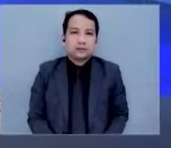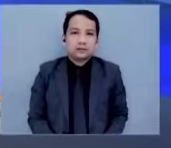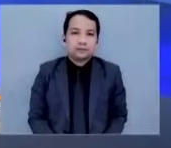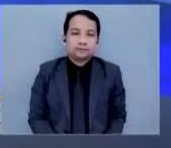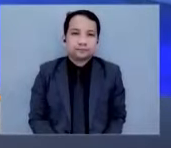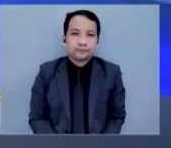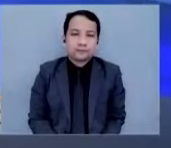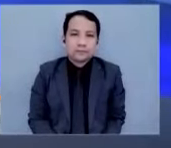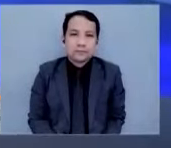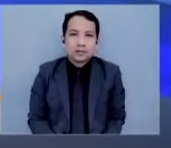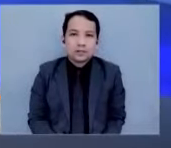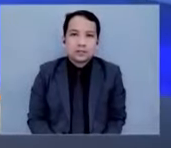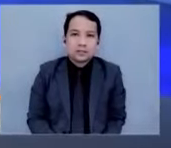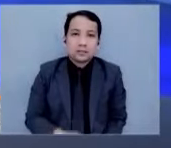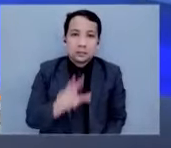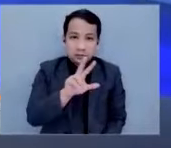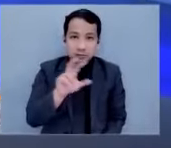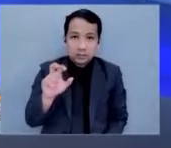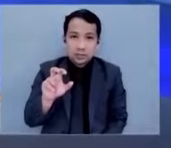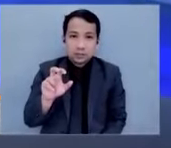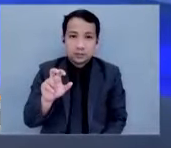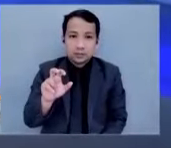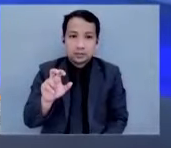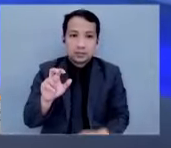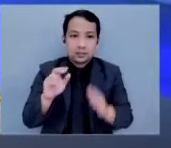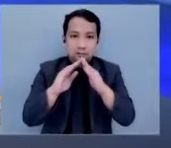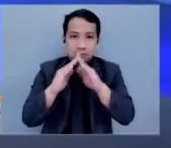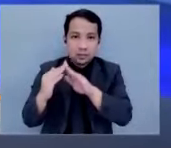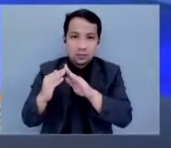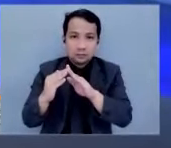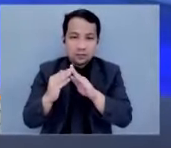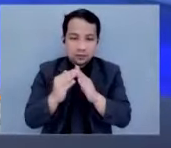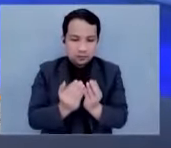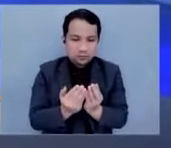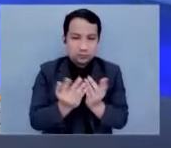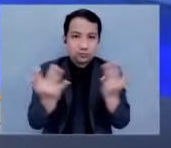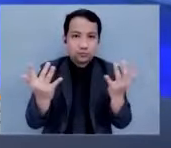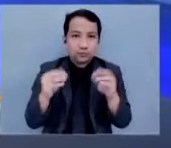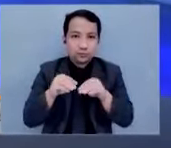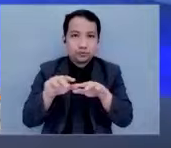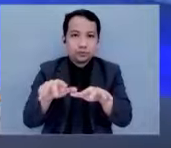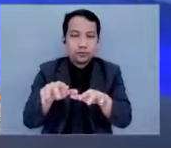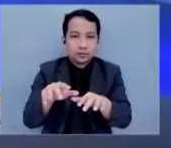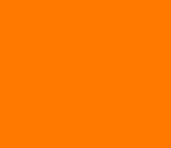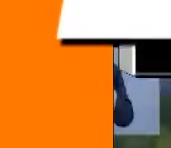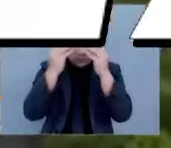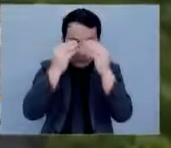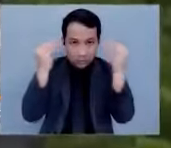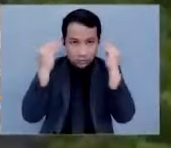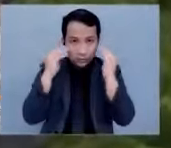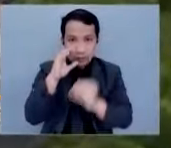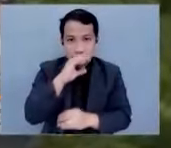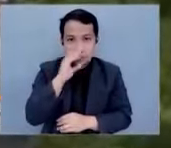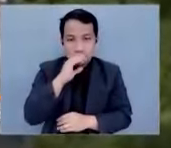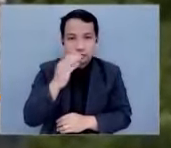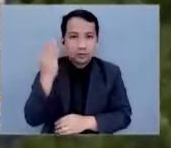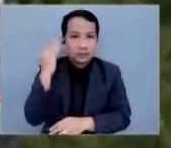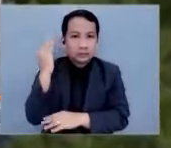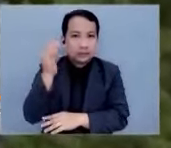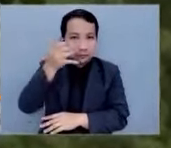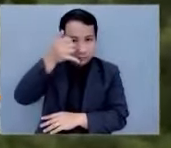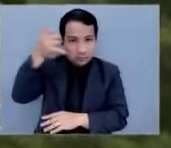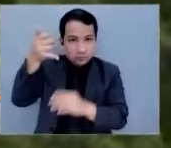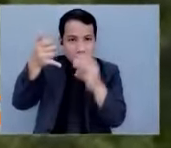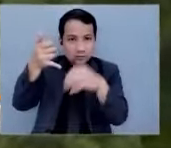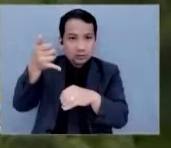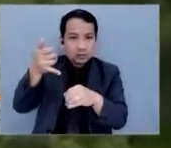Mahigit 300 bahay ang nasunog sa isang residential area sa Mandaue City, Cebu kaninang tanghali. Sa aerial video, makikita ang paglamo